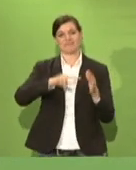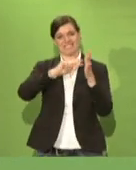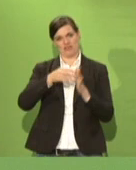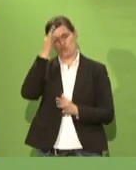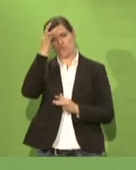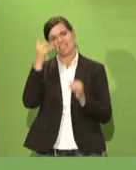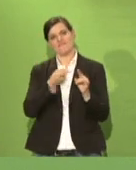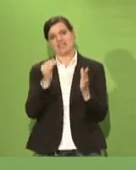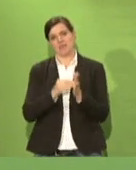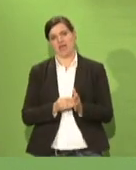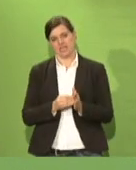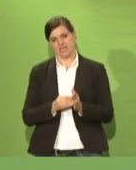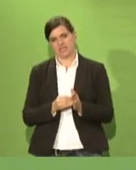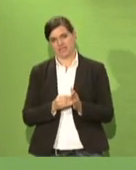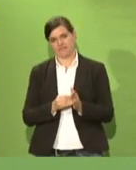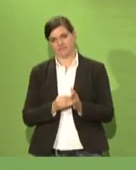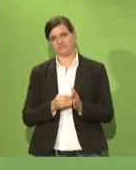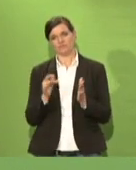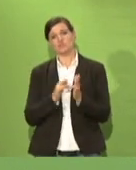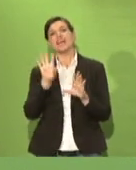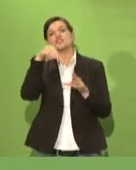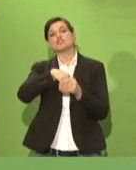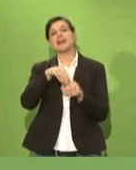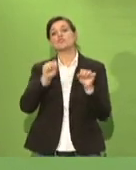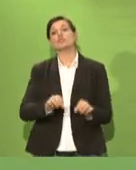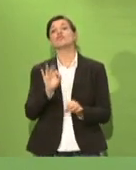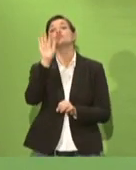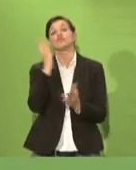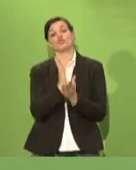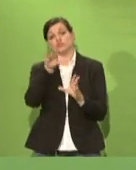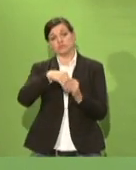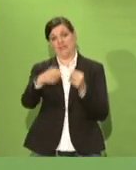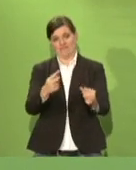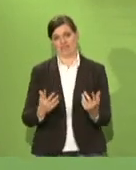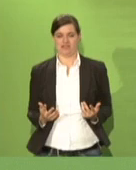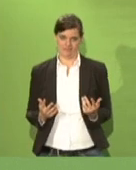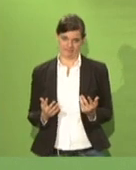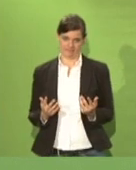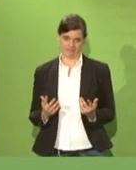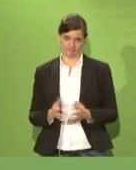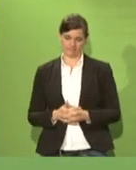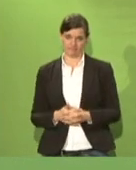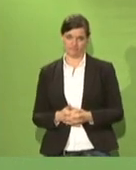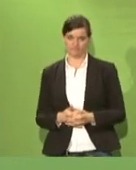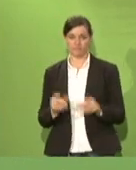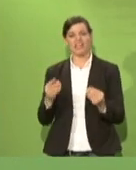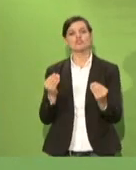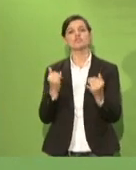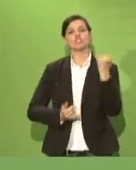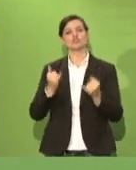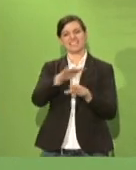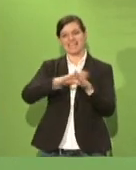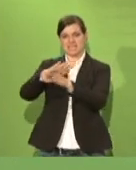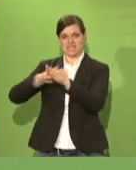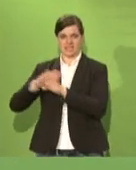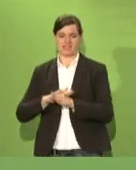Elektroantriebstechnologie unterwegs ist, weil hier werden die Speichermöglichkeiten für die Zukunft entwickelt. Also wir sind auch in den klassischen Industrien auf